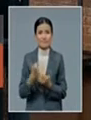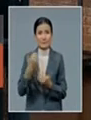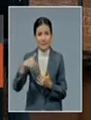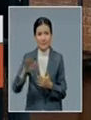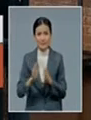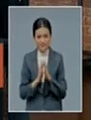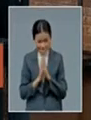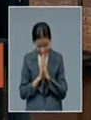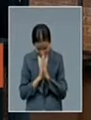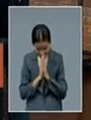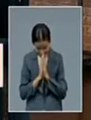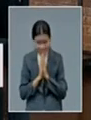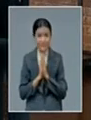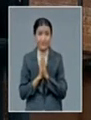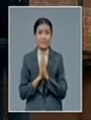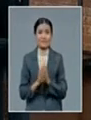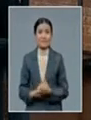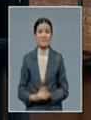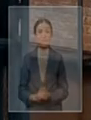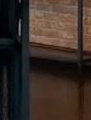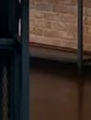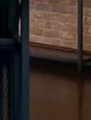ค่ะ ขอบคุณอาจารย์นะคะช่วงนี้เราจะพักกันสัก